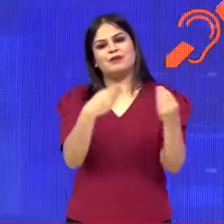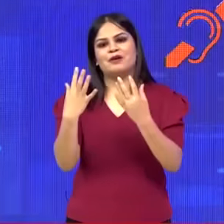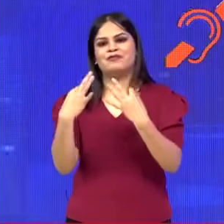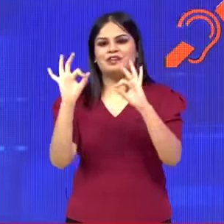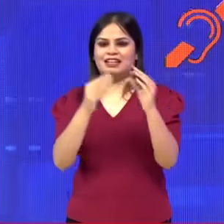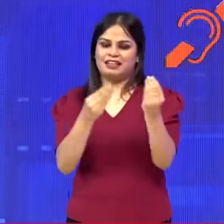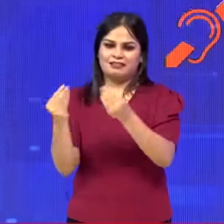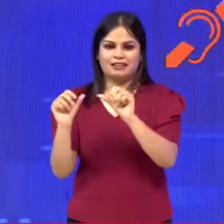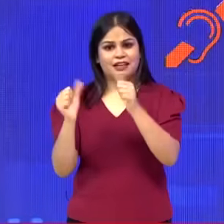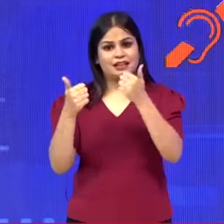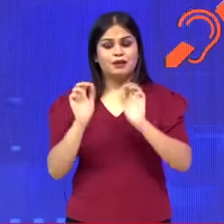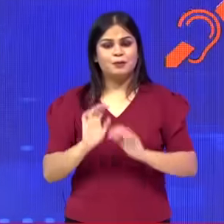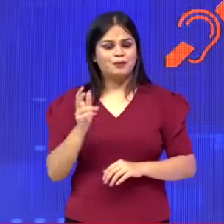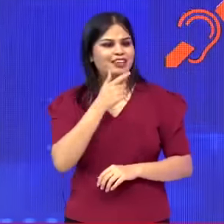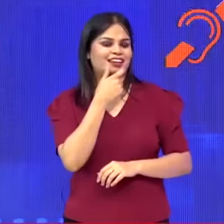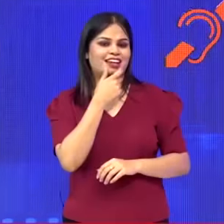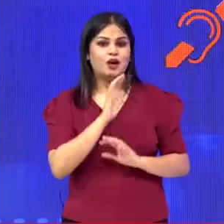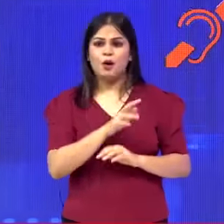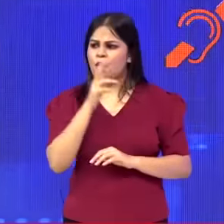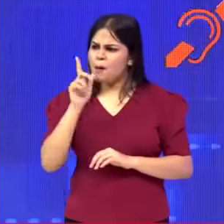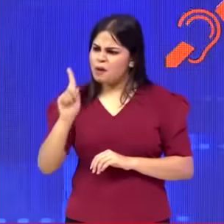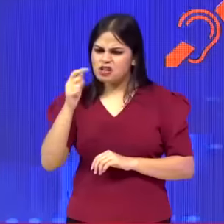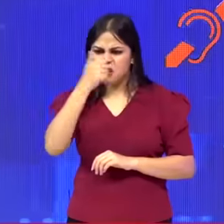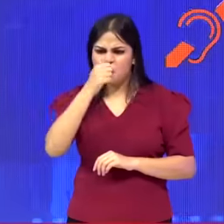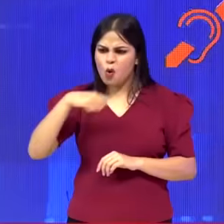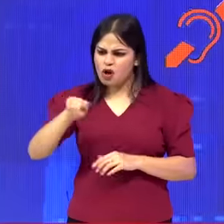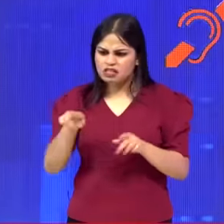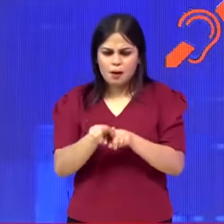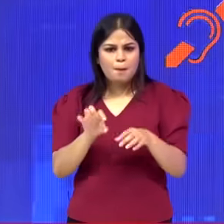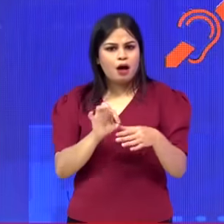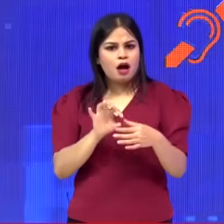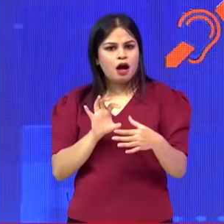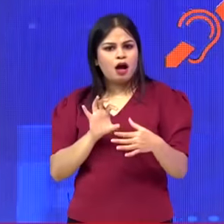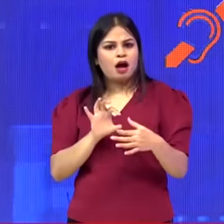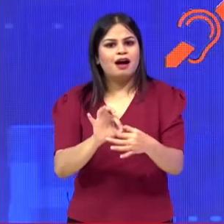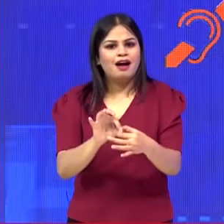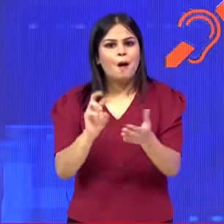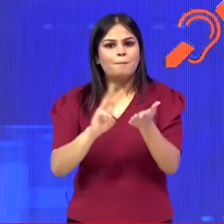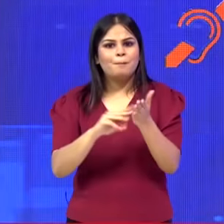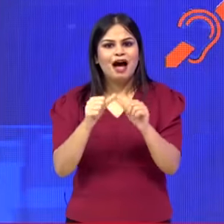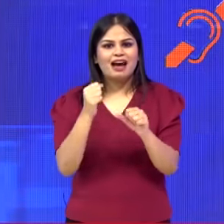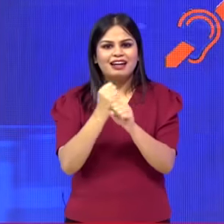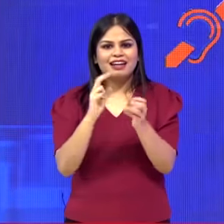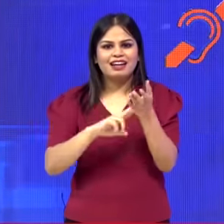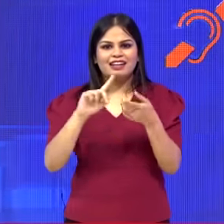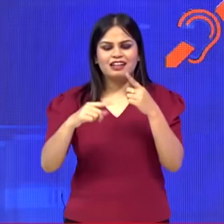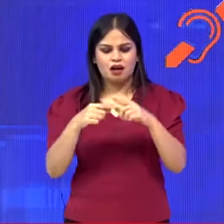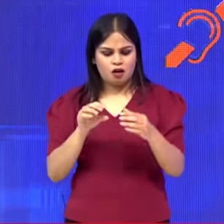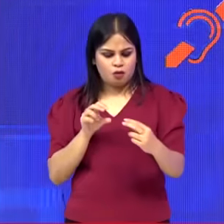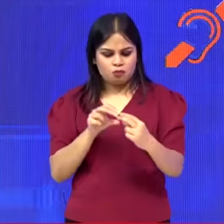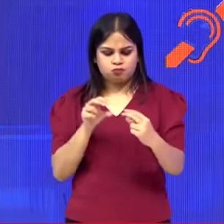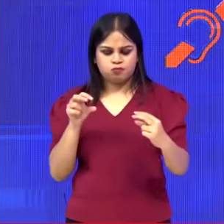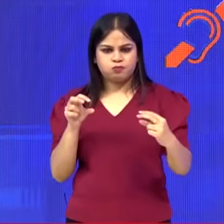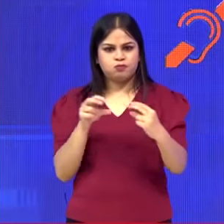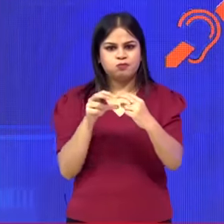लेकिन सलमान खान में कुछ ऐसा मैग्नेट है, फिल्म इंडस्ट्री में कुछ भी बात होती है, कोई बदनामी, किसी आदमी की मौत हो